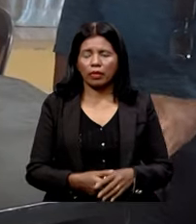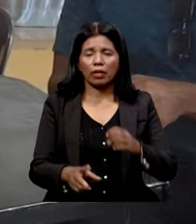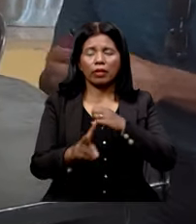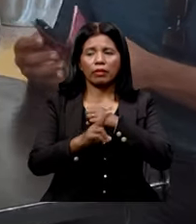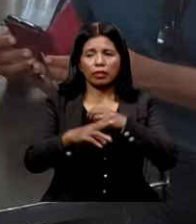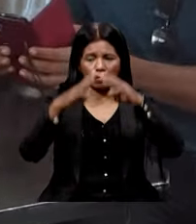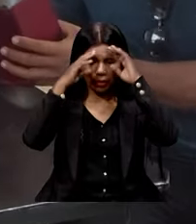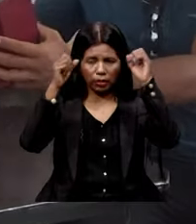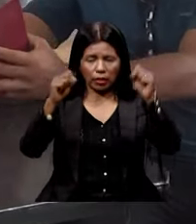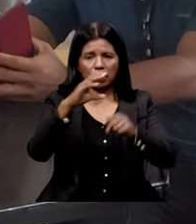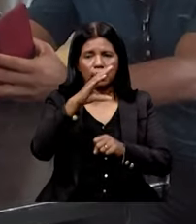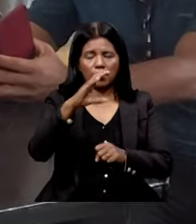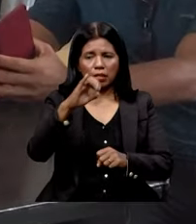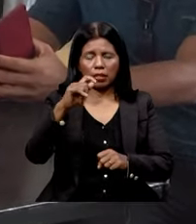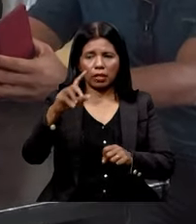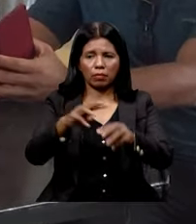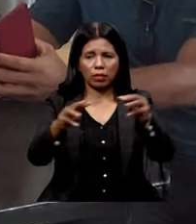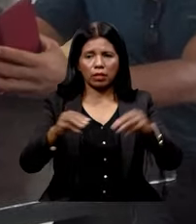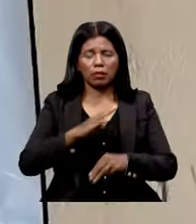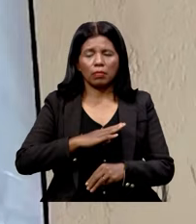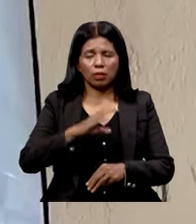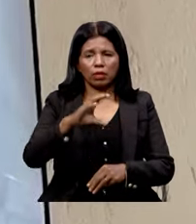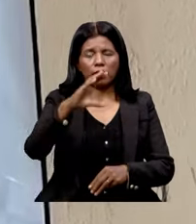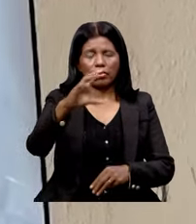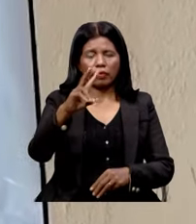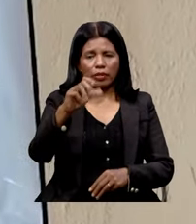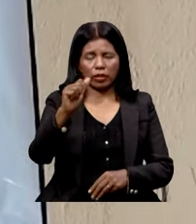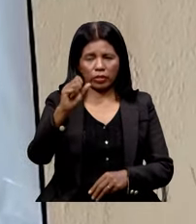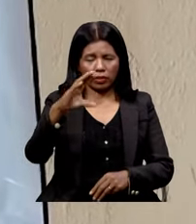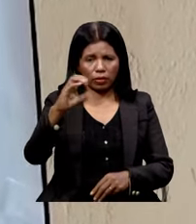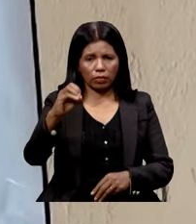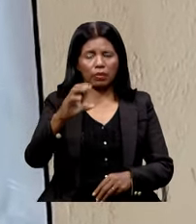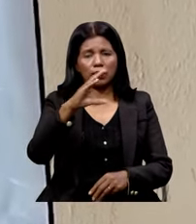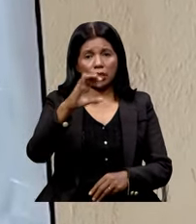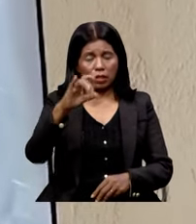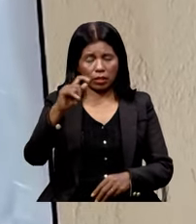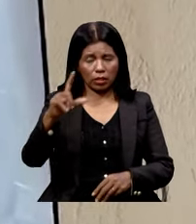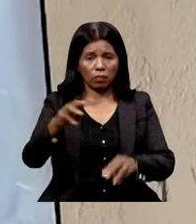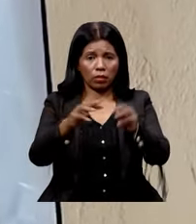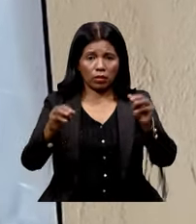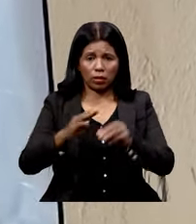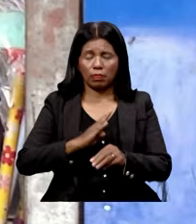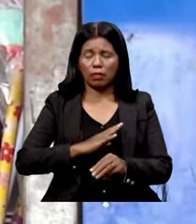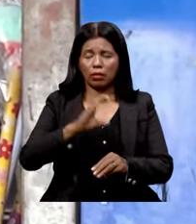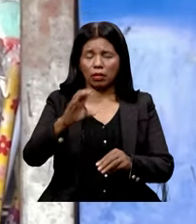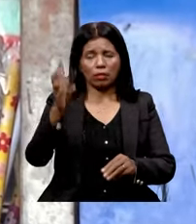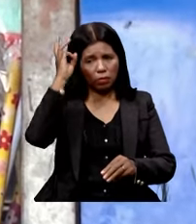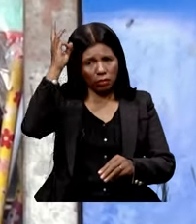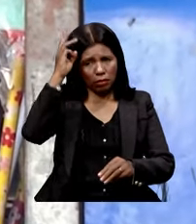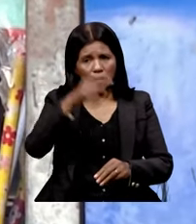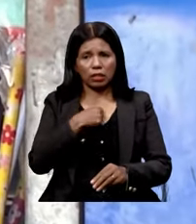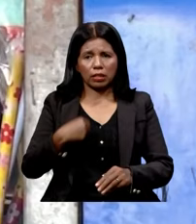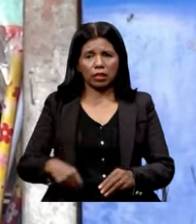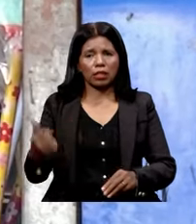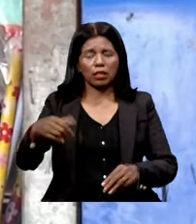Vice-presidente CCTL Município Baucau Vasco de Oliveira Hateten, Câmara Comércio e Indústria Timor-Leste Município Baucau, preocupa o sinesira